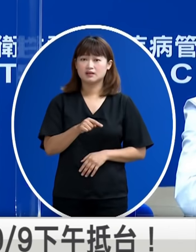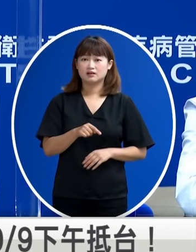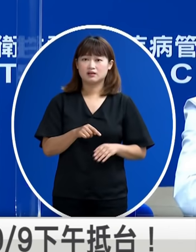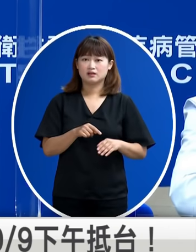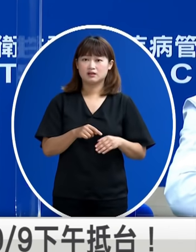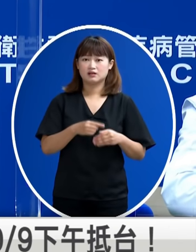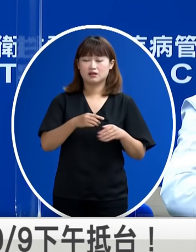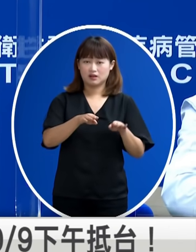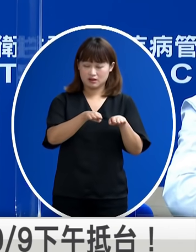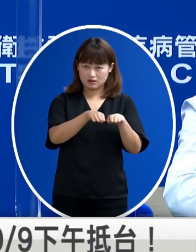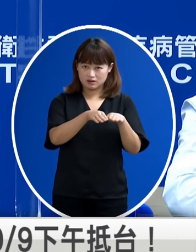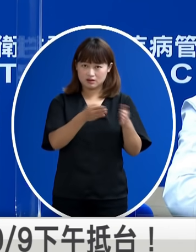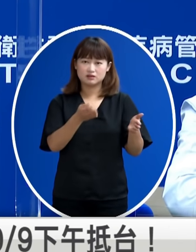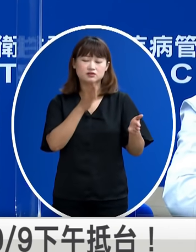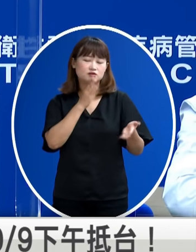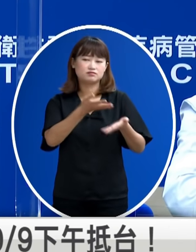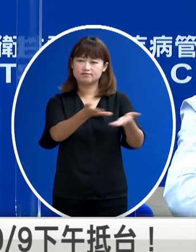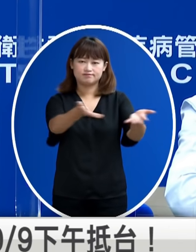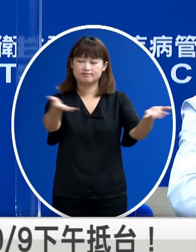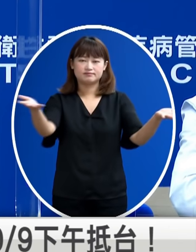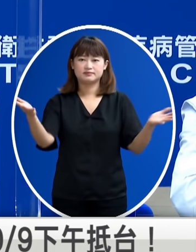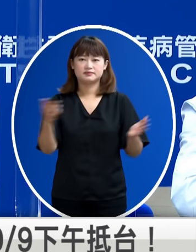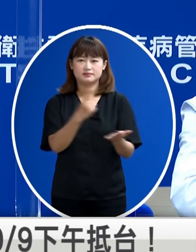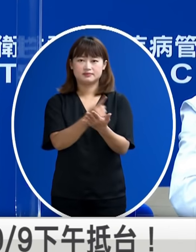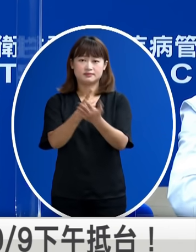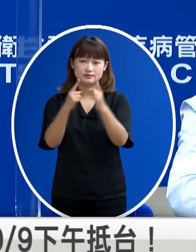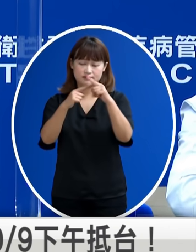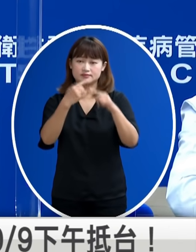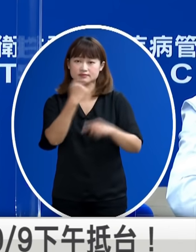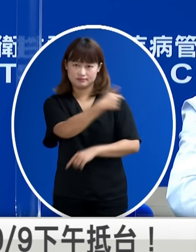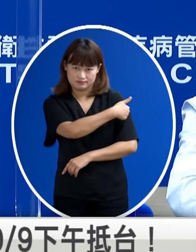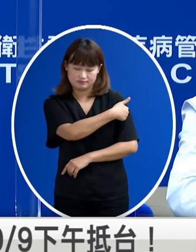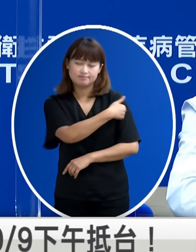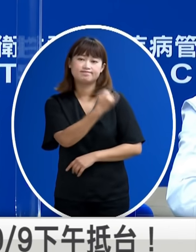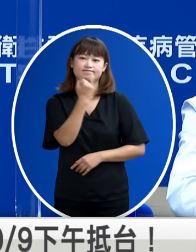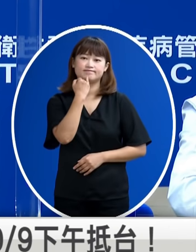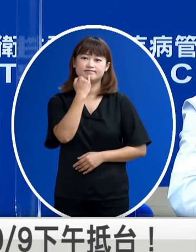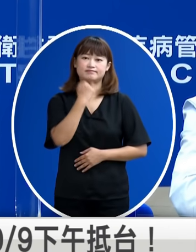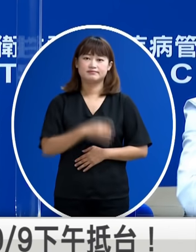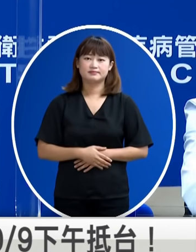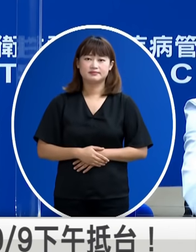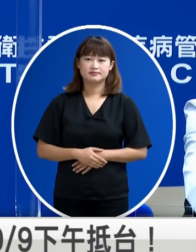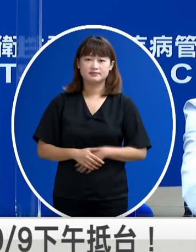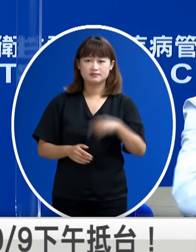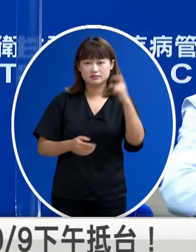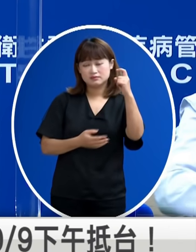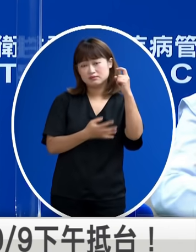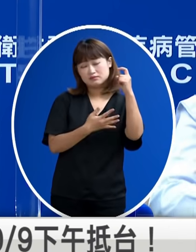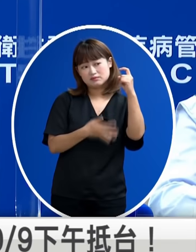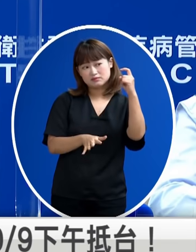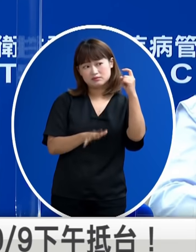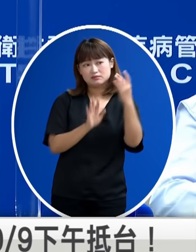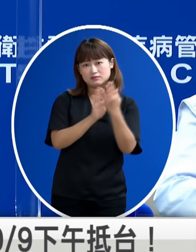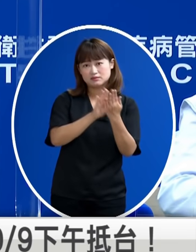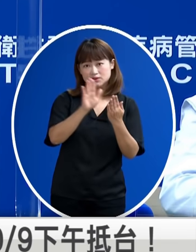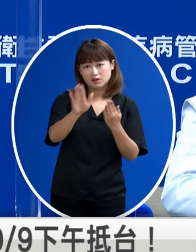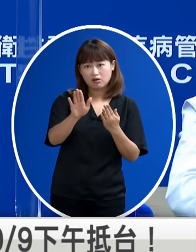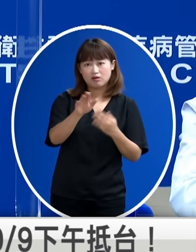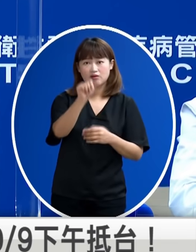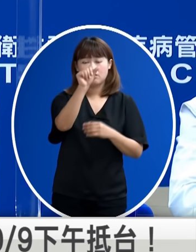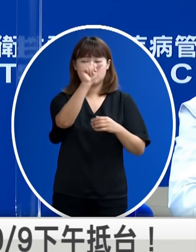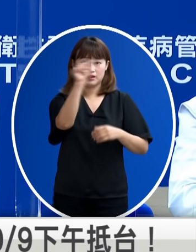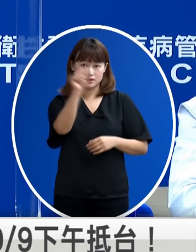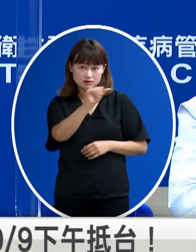是广泛性的啦。 所以10月20几号的时候是3种疫苗会一起打吗？就